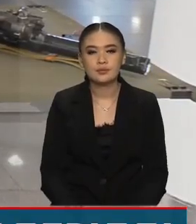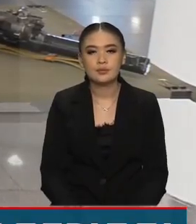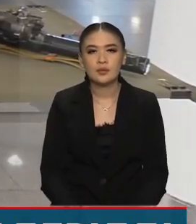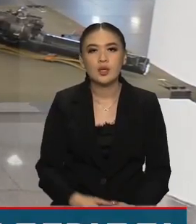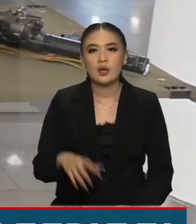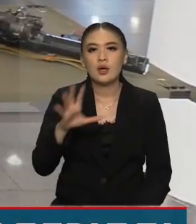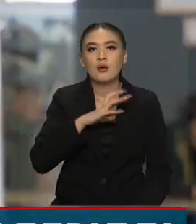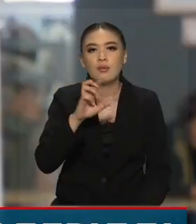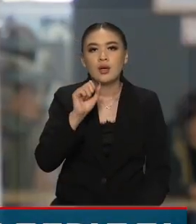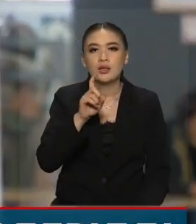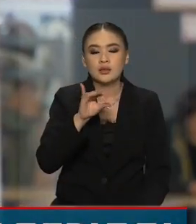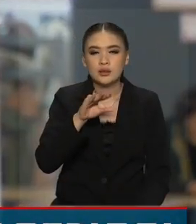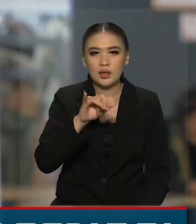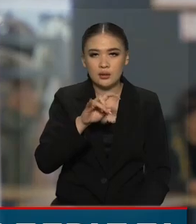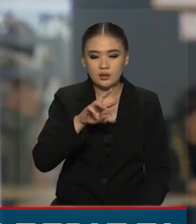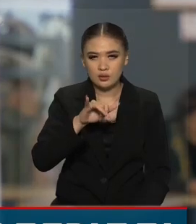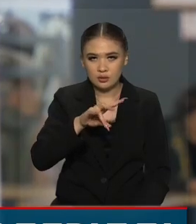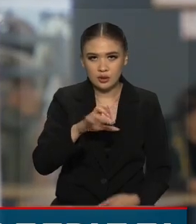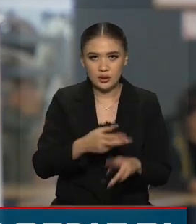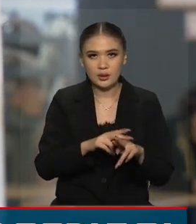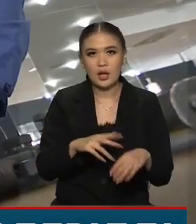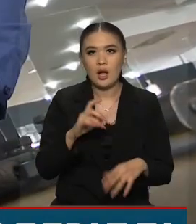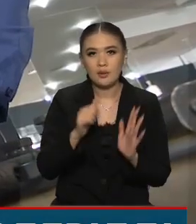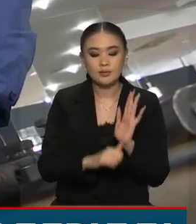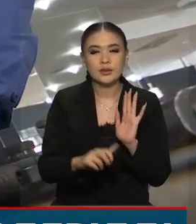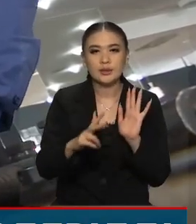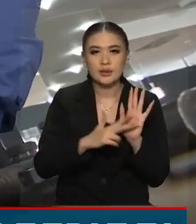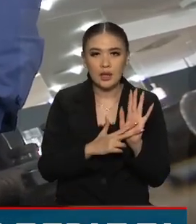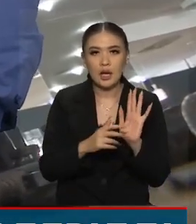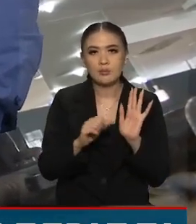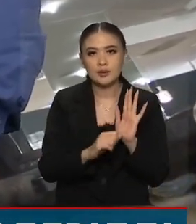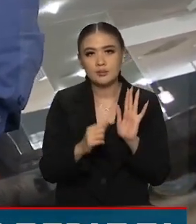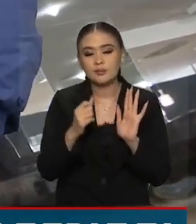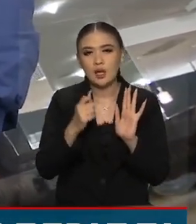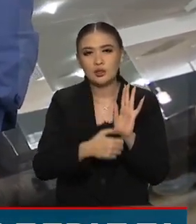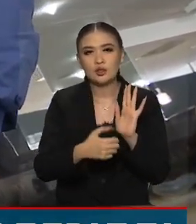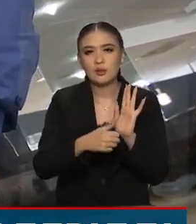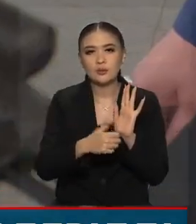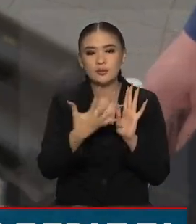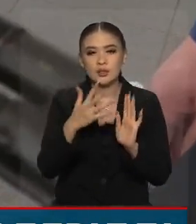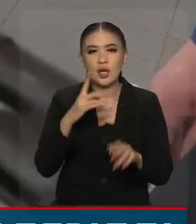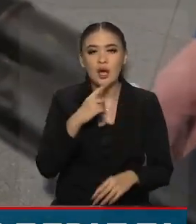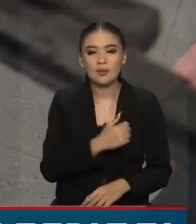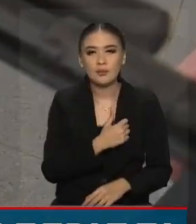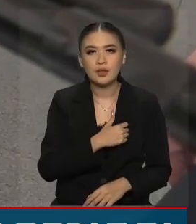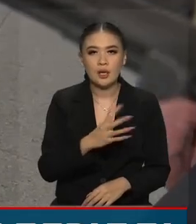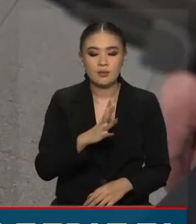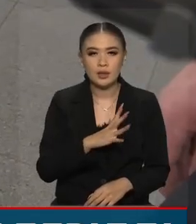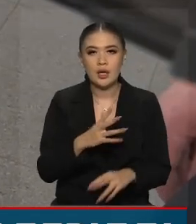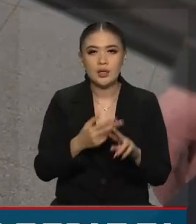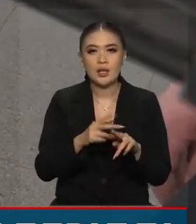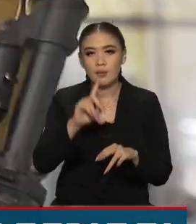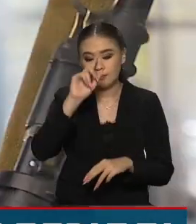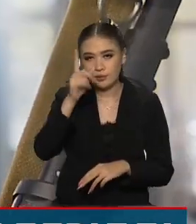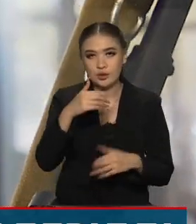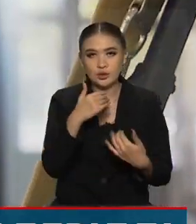Оралхан Бахтиярұлы Шымкент қаласының тумасы. Астанадағы 68-де 665 әскери бөлімінде отан алдындағы борышын өтеуде. Әскердегі бір жылдық